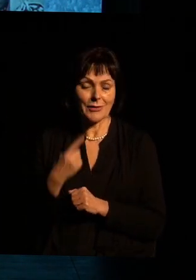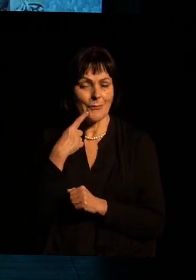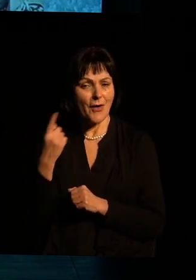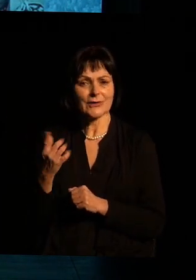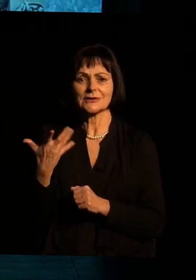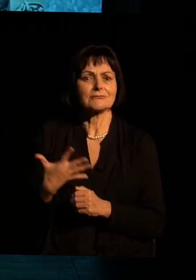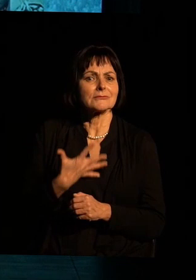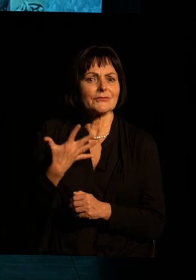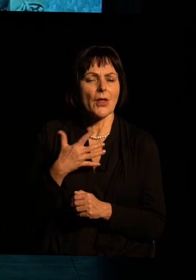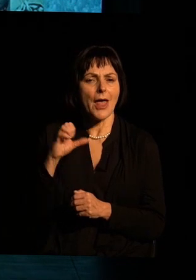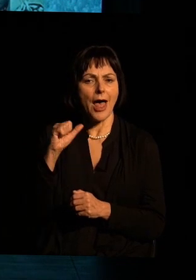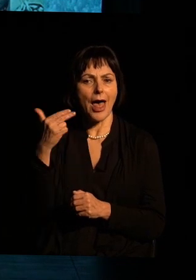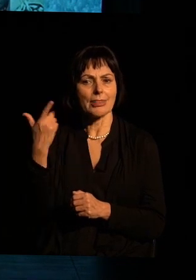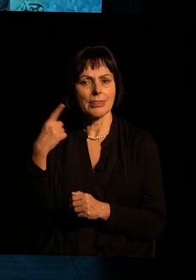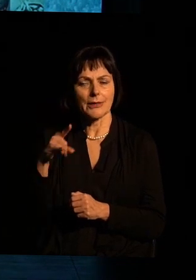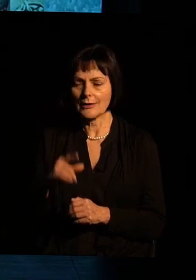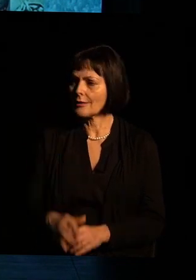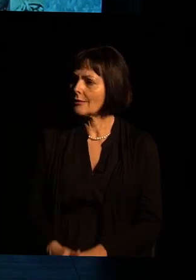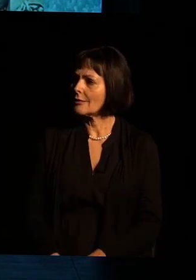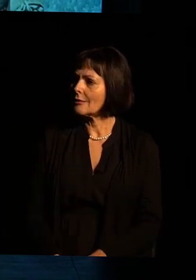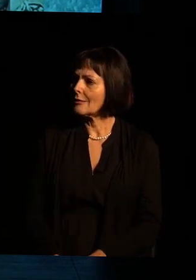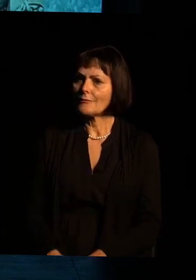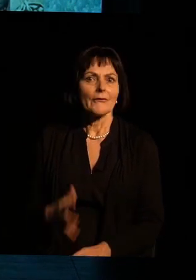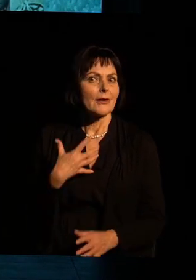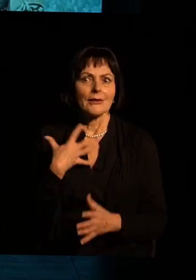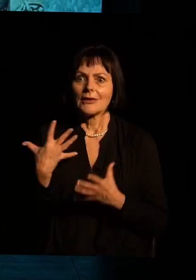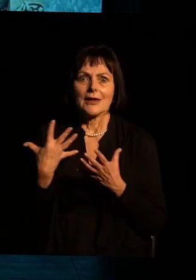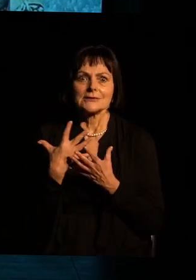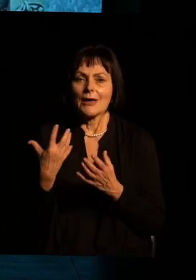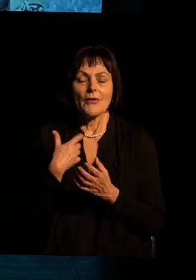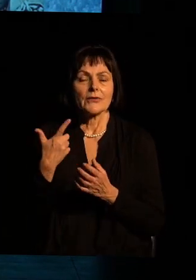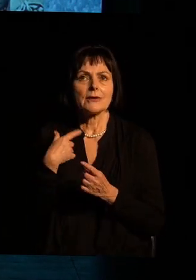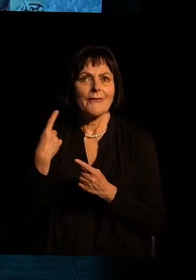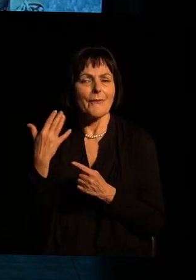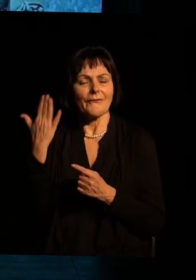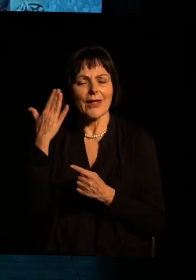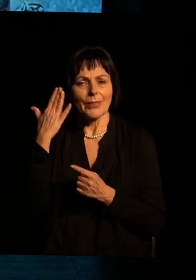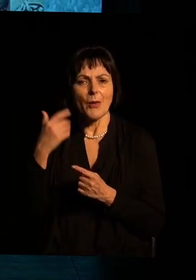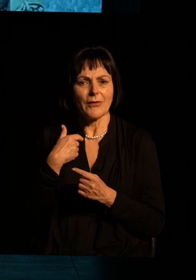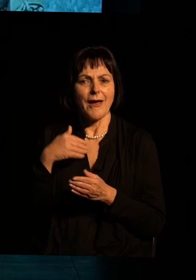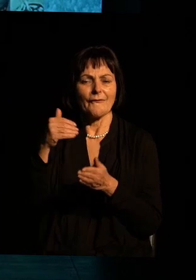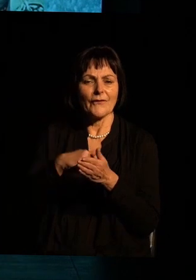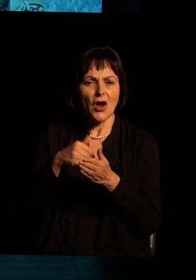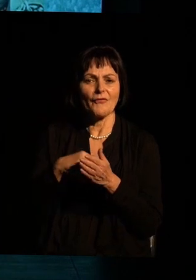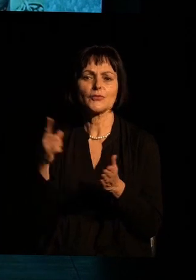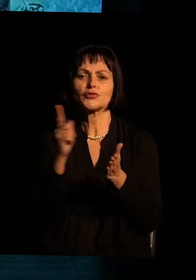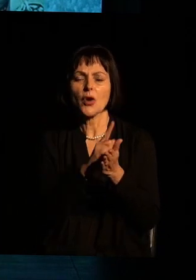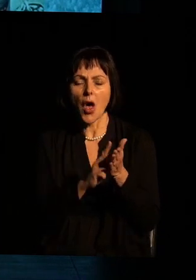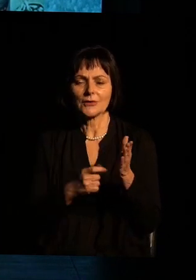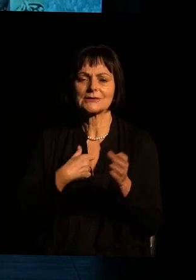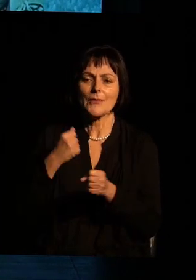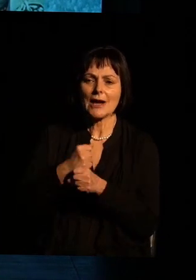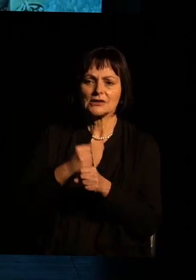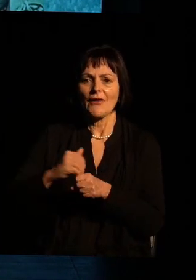tam cię zaskoczyły Andy? No to coś niesamowitego. Wiadomo, że ja się wychowywałem na Śląsku, pracowałem